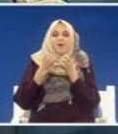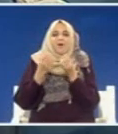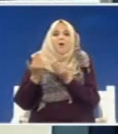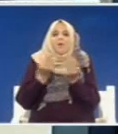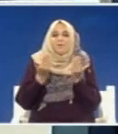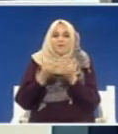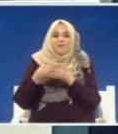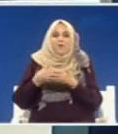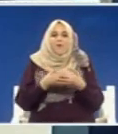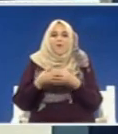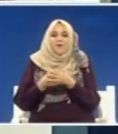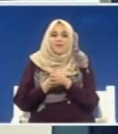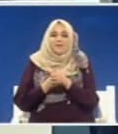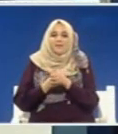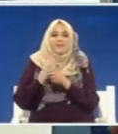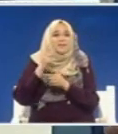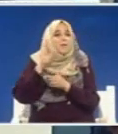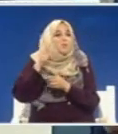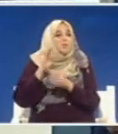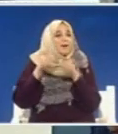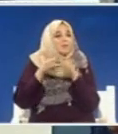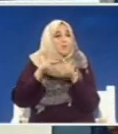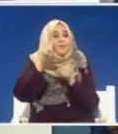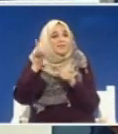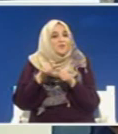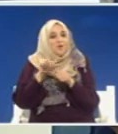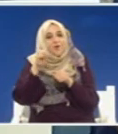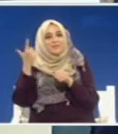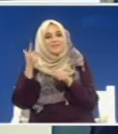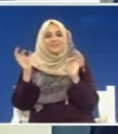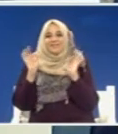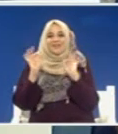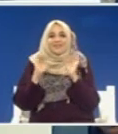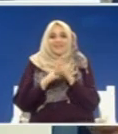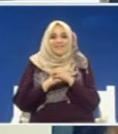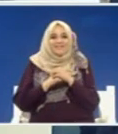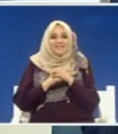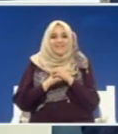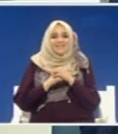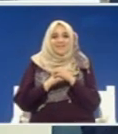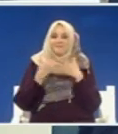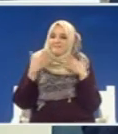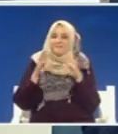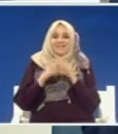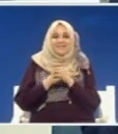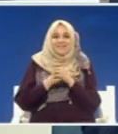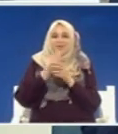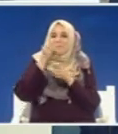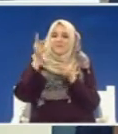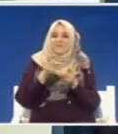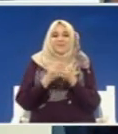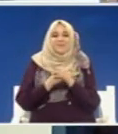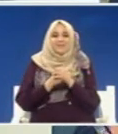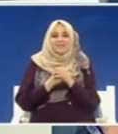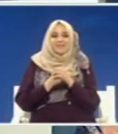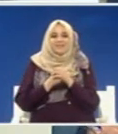والله؟ انا ما كاين سؤال اخر ان شاء الله. مرحبا مرحبا ان شاء